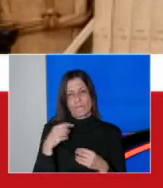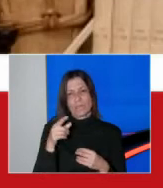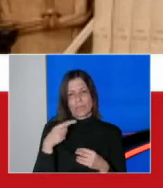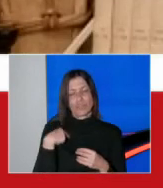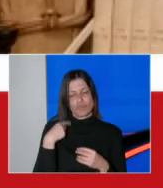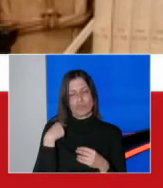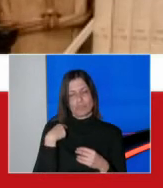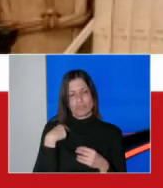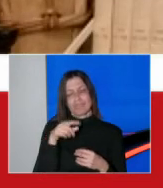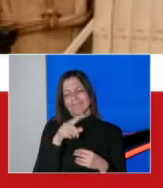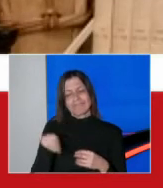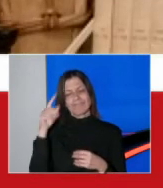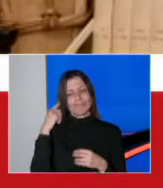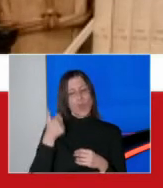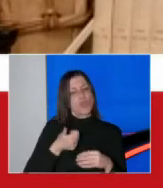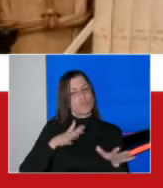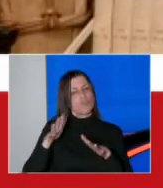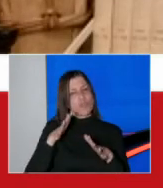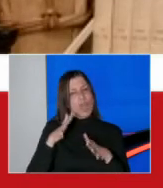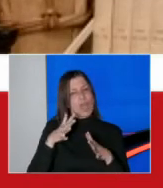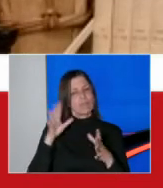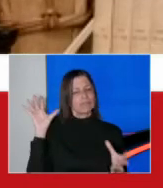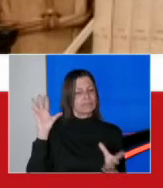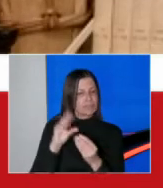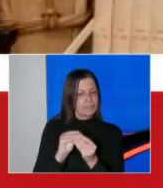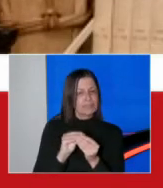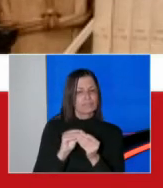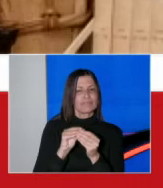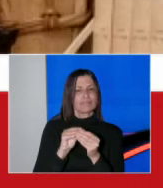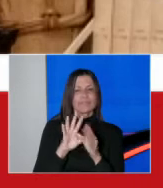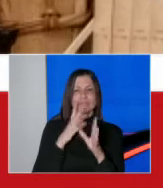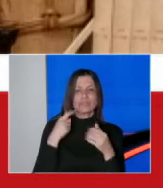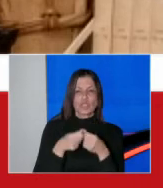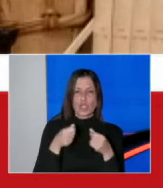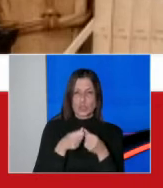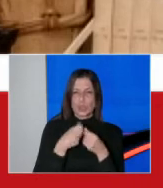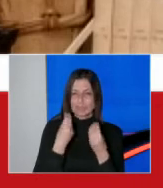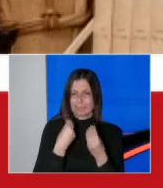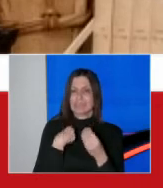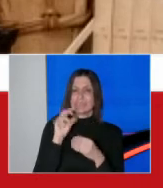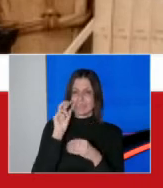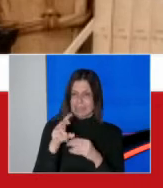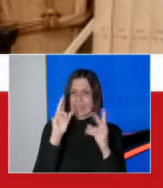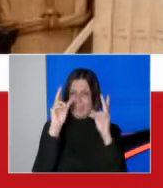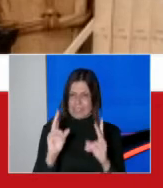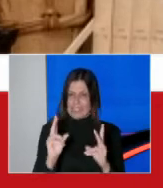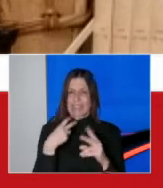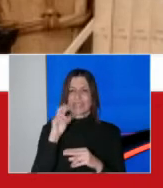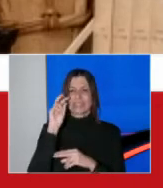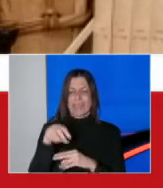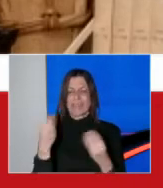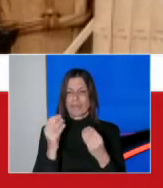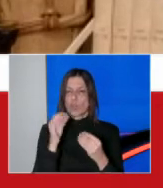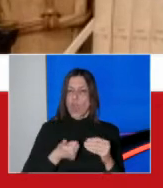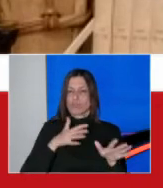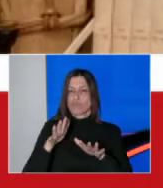נשמע מראש הממשלה סקירה רוחבית בכל מה שקשור. אז רגע, יניר, בוא נצטרף ברשותך, נפסיק אותך, נצטרף רגע לדברים של ראש